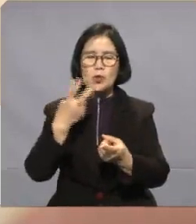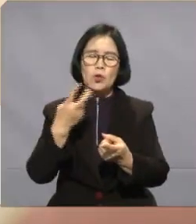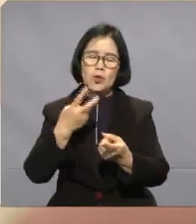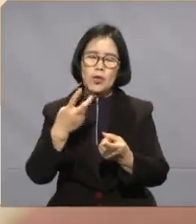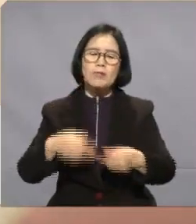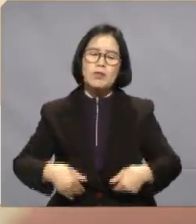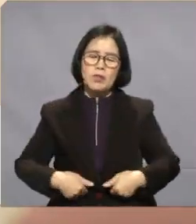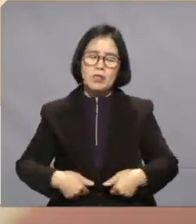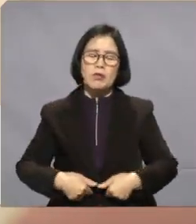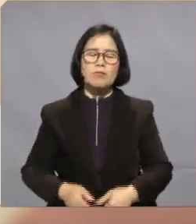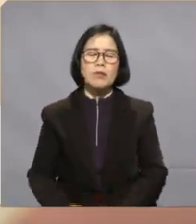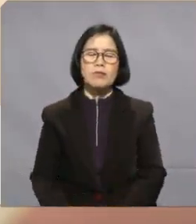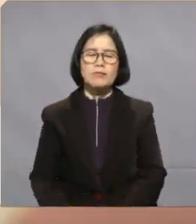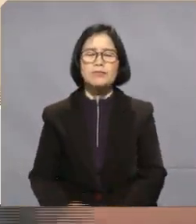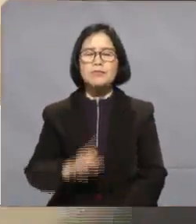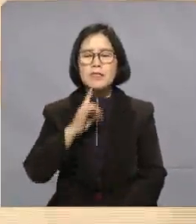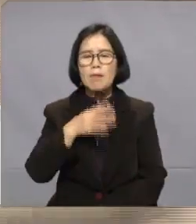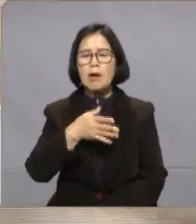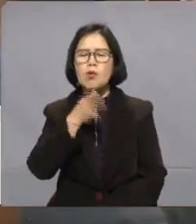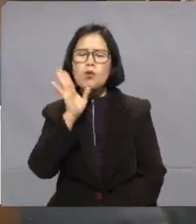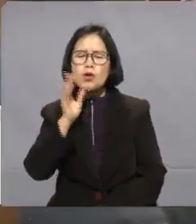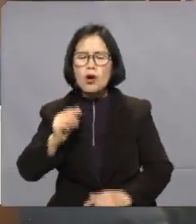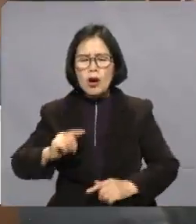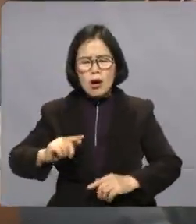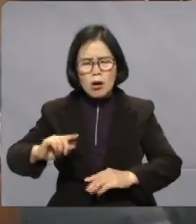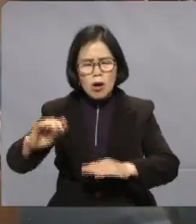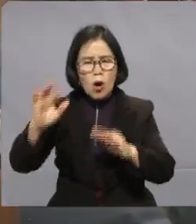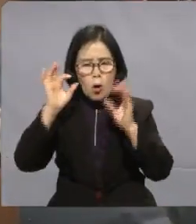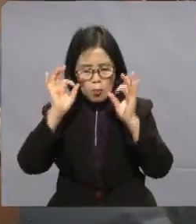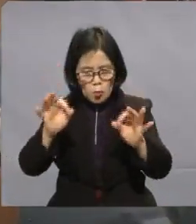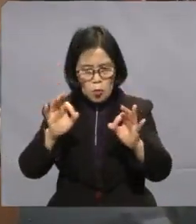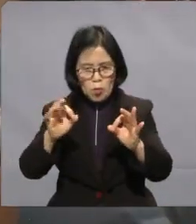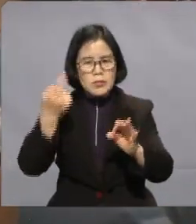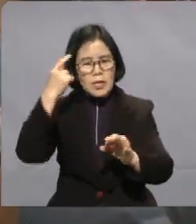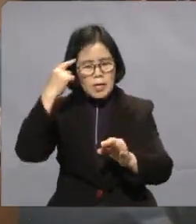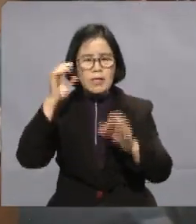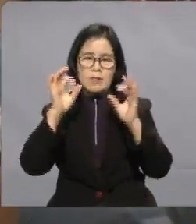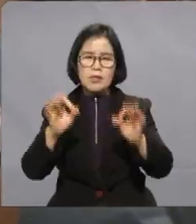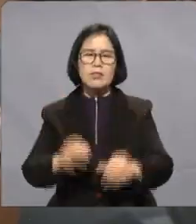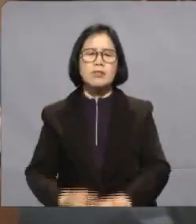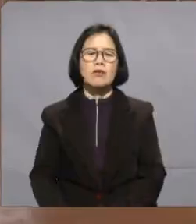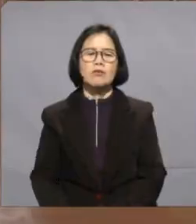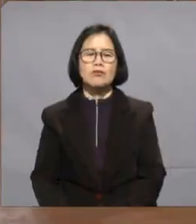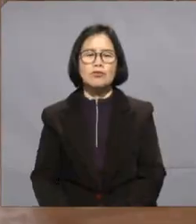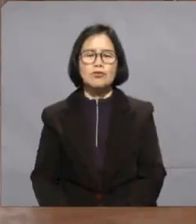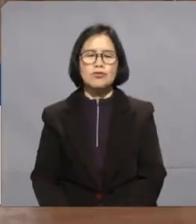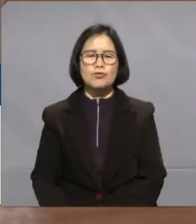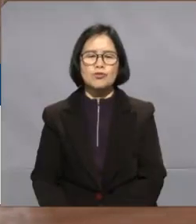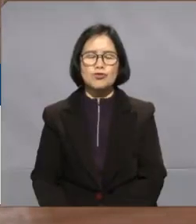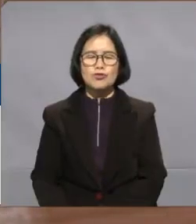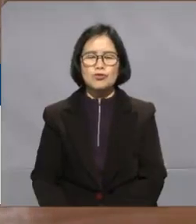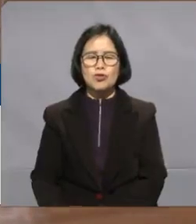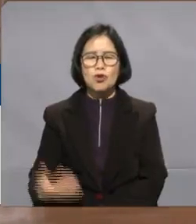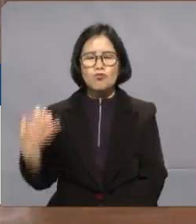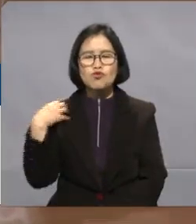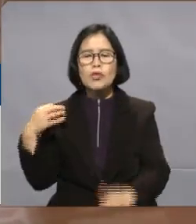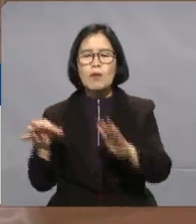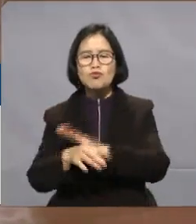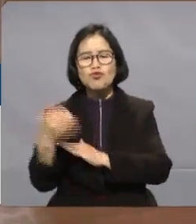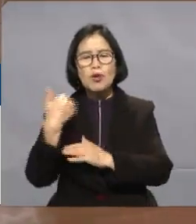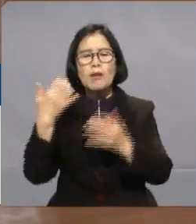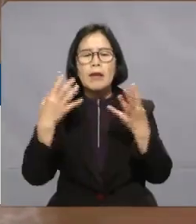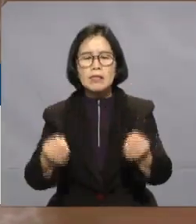의견을 냈는데 다만 고령화 추세 등을 고려해야 한다고 덧붙였습니다. 누가 많이 부담할 것인가 이